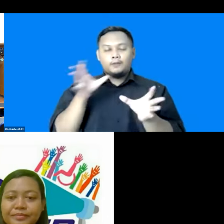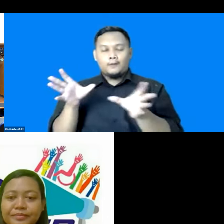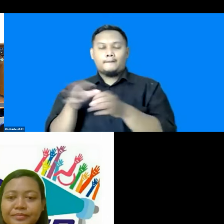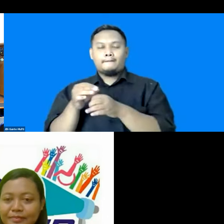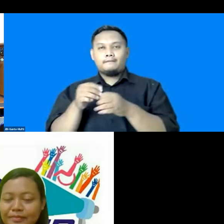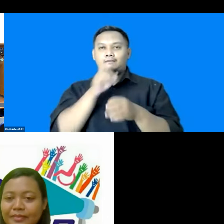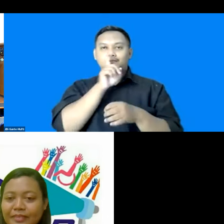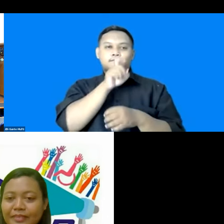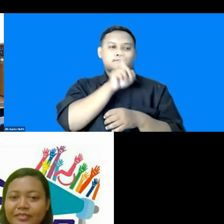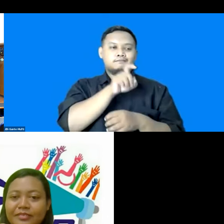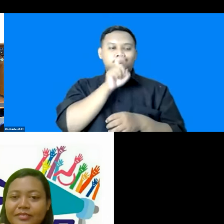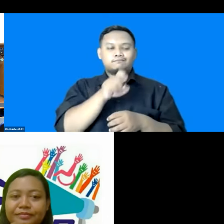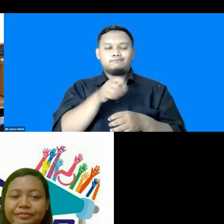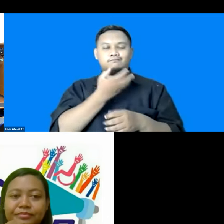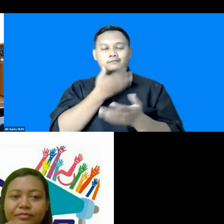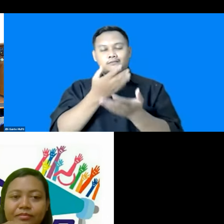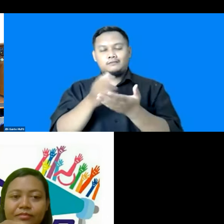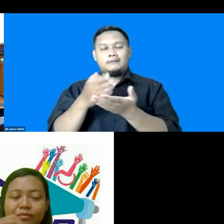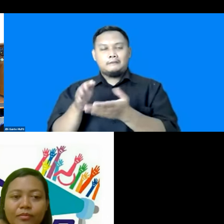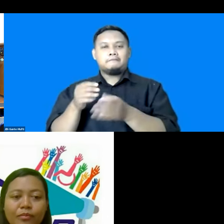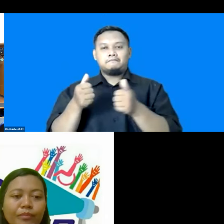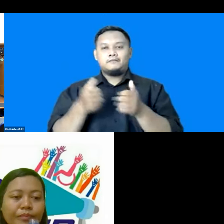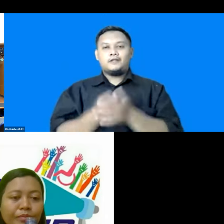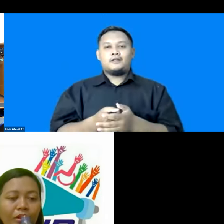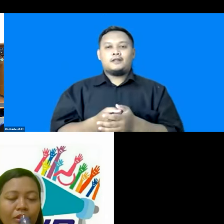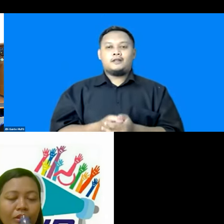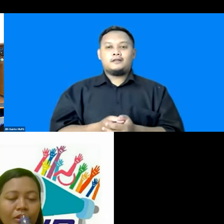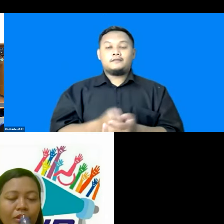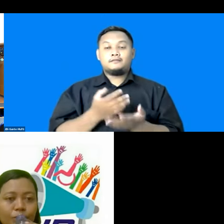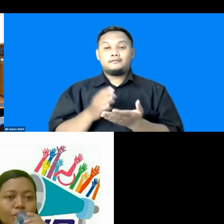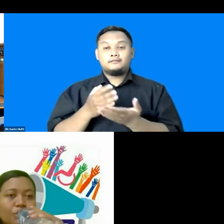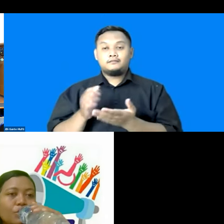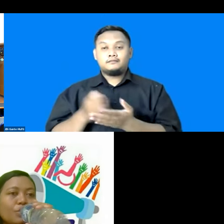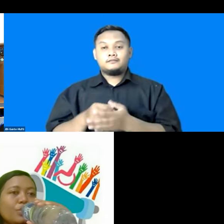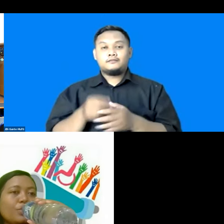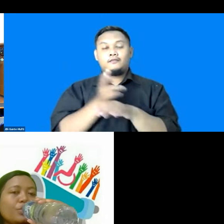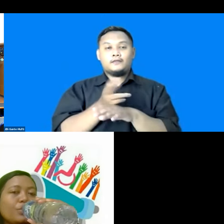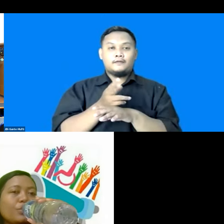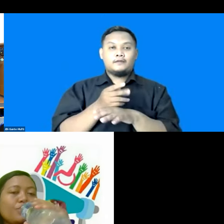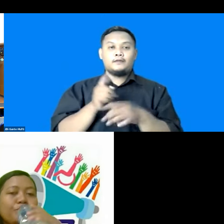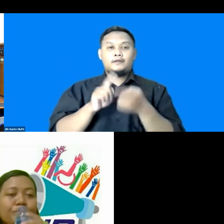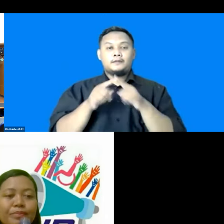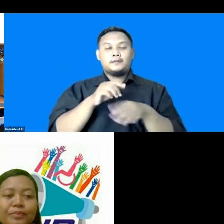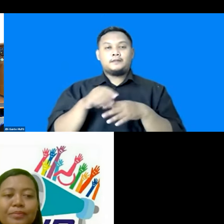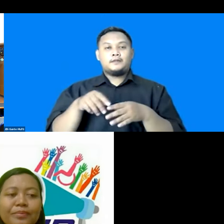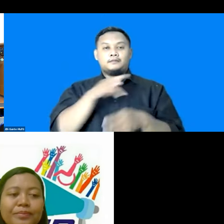mungkin ingin sharing juga bisa di-share videonya, teman-teman panitia.